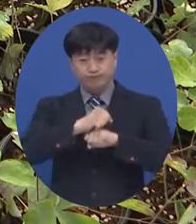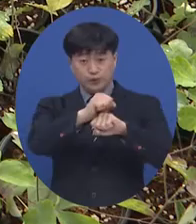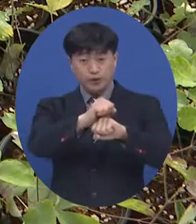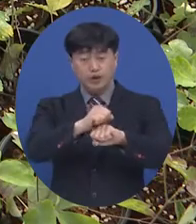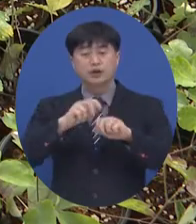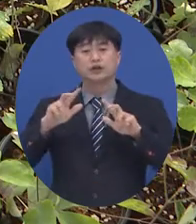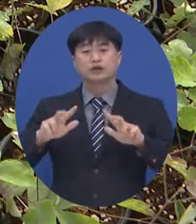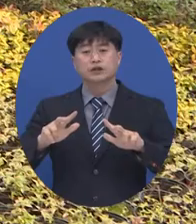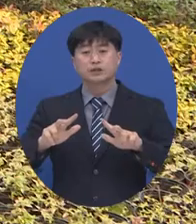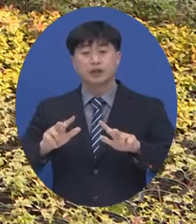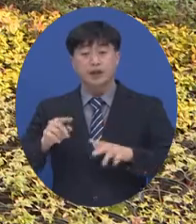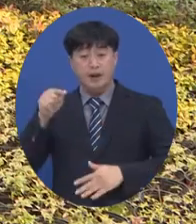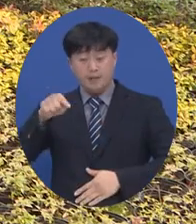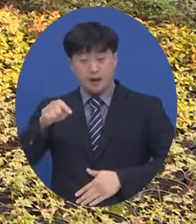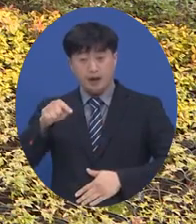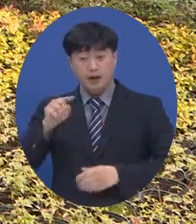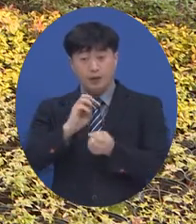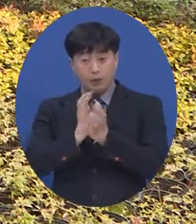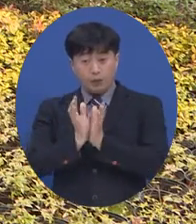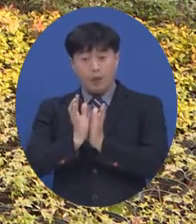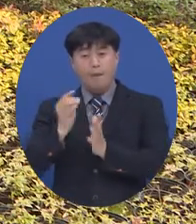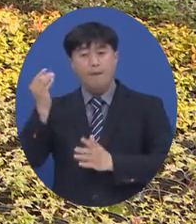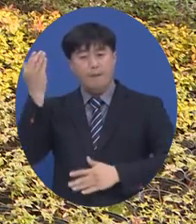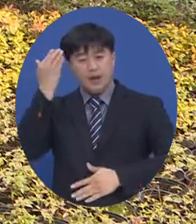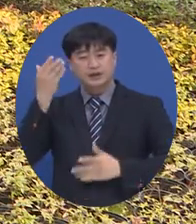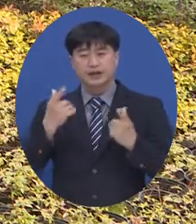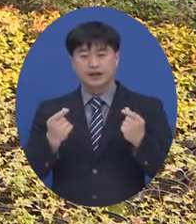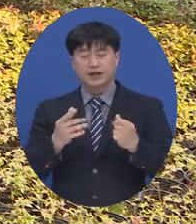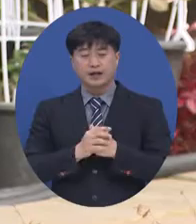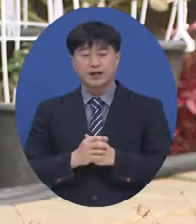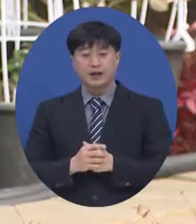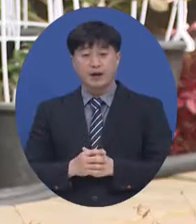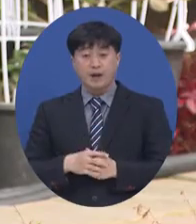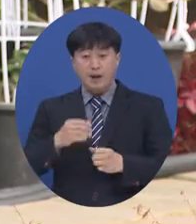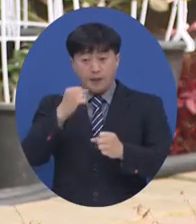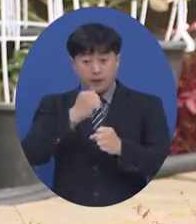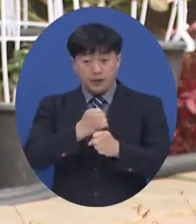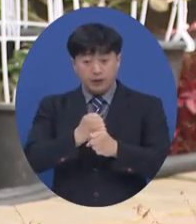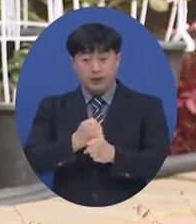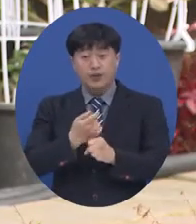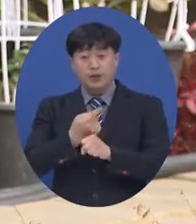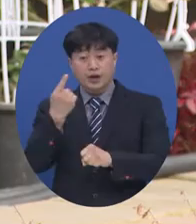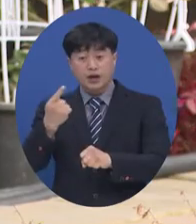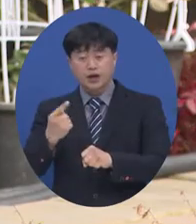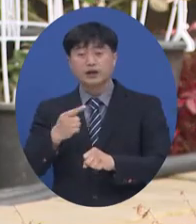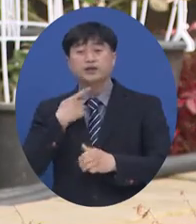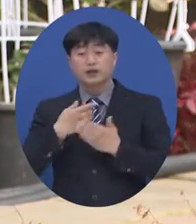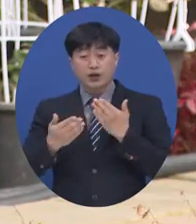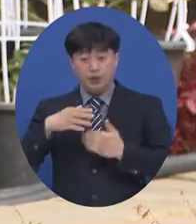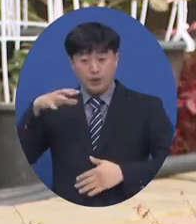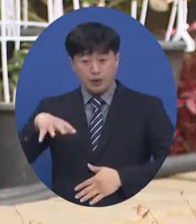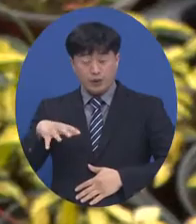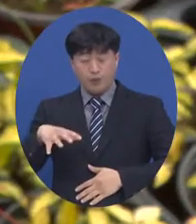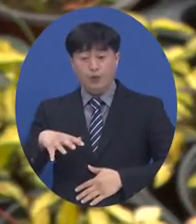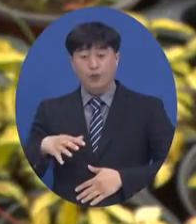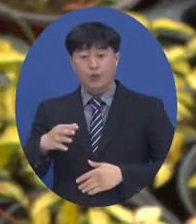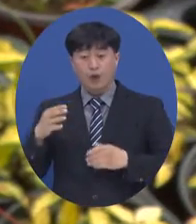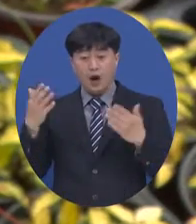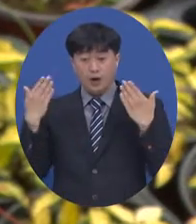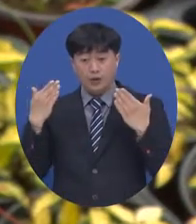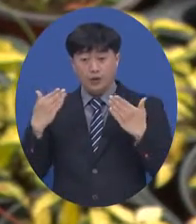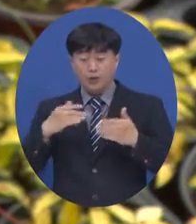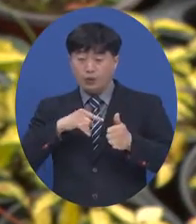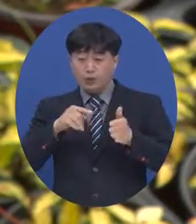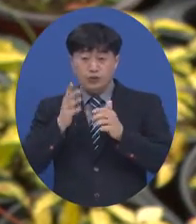이젠 야생화 박사급 생산 뿐 아니라 꽃 체험학습장 초 중 고등 학교 교과과정과 연계한 식물